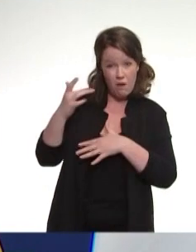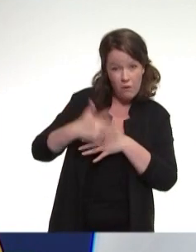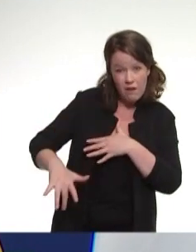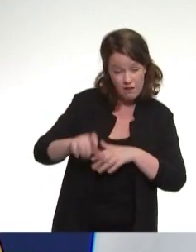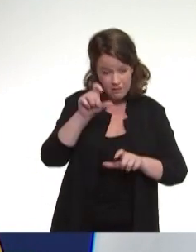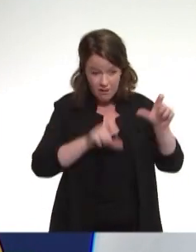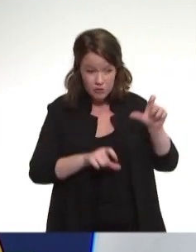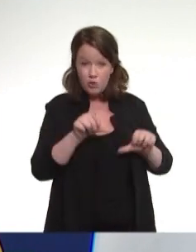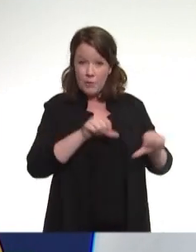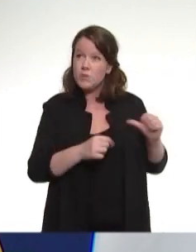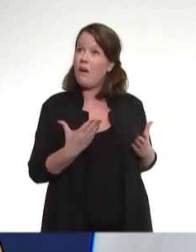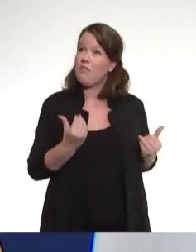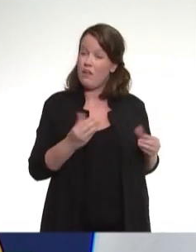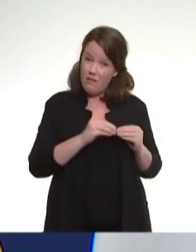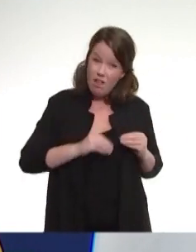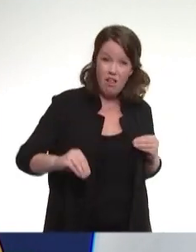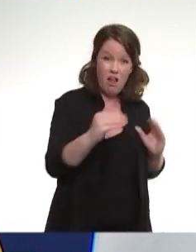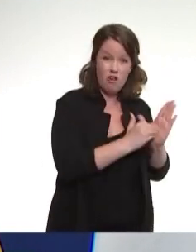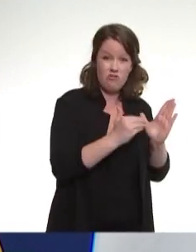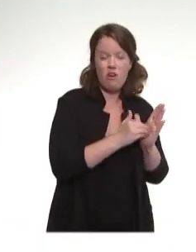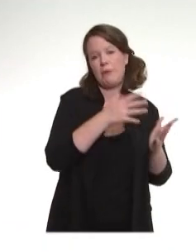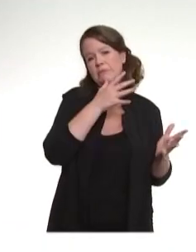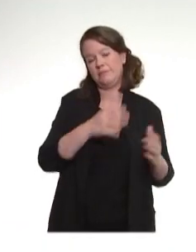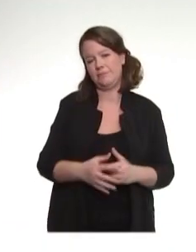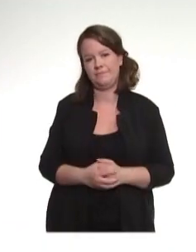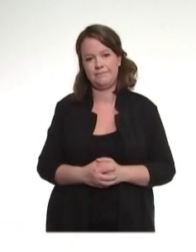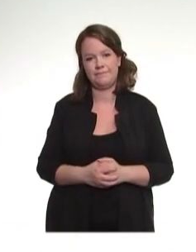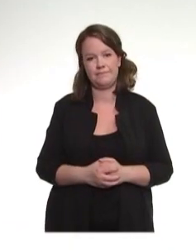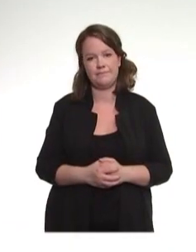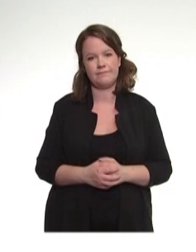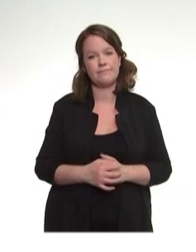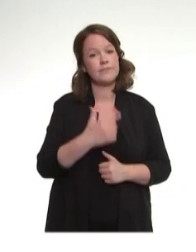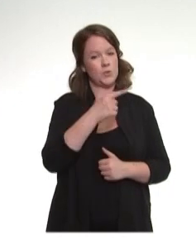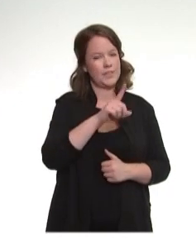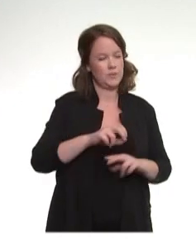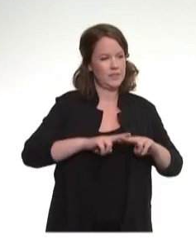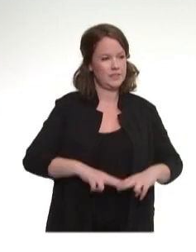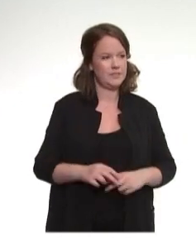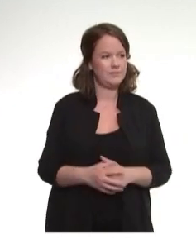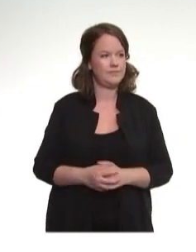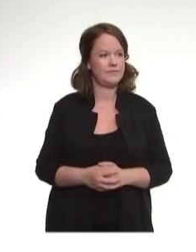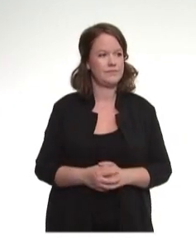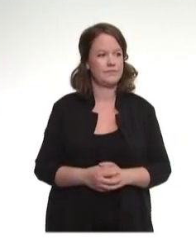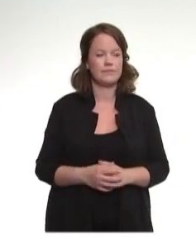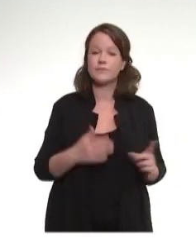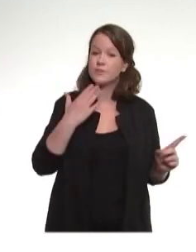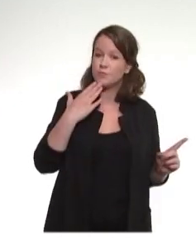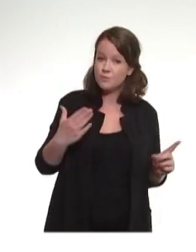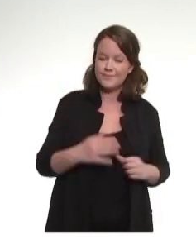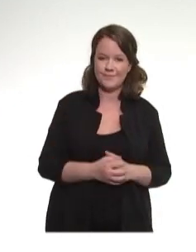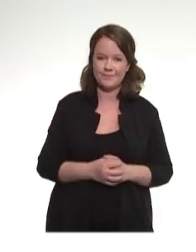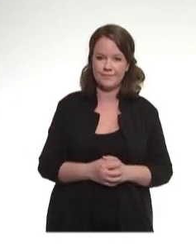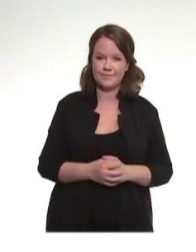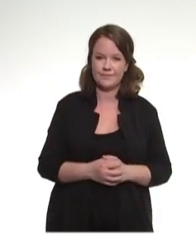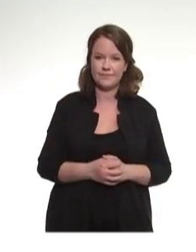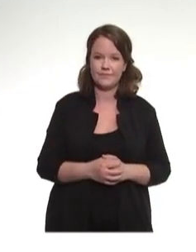malades qui ont besoin de se faire opérer nous prenons encore deux questions céline moncel bfm tv bonsoir l'île de france doit se préparer à une marée